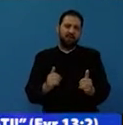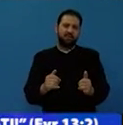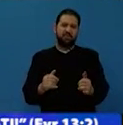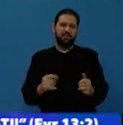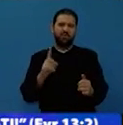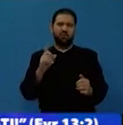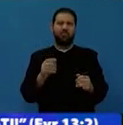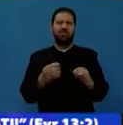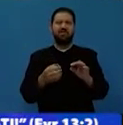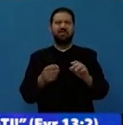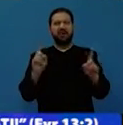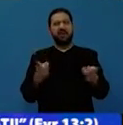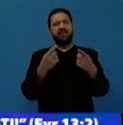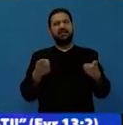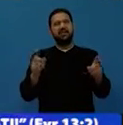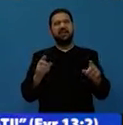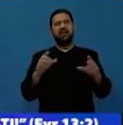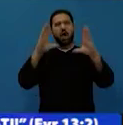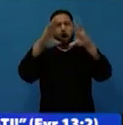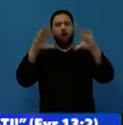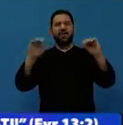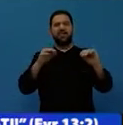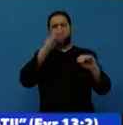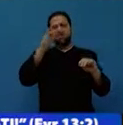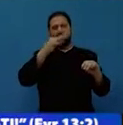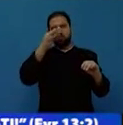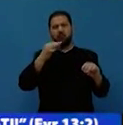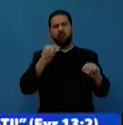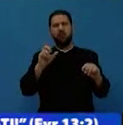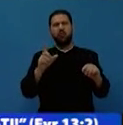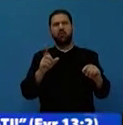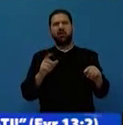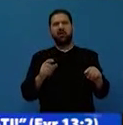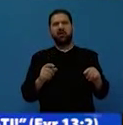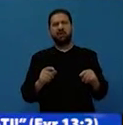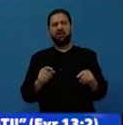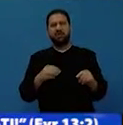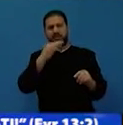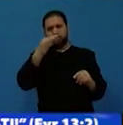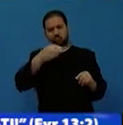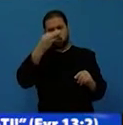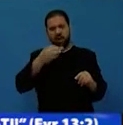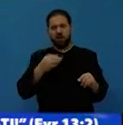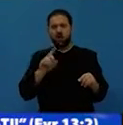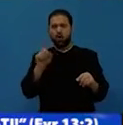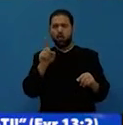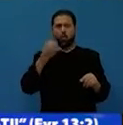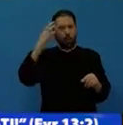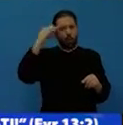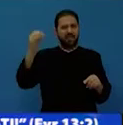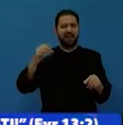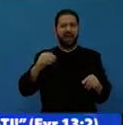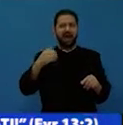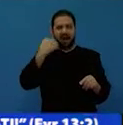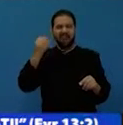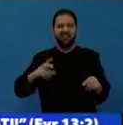Un proverb și un cântec românesc spune că, Colin de fapt, spune că nu uita când ești